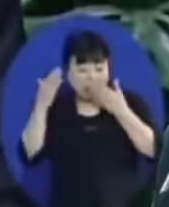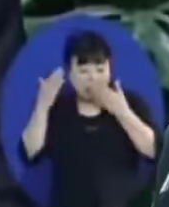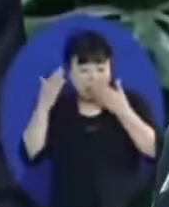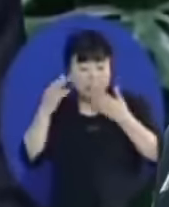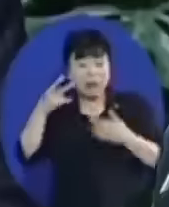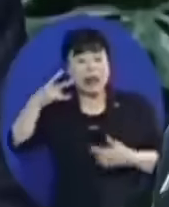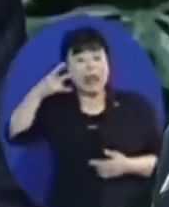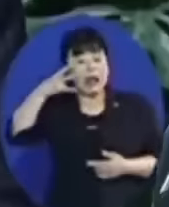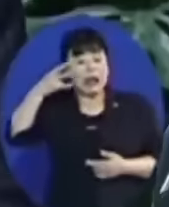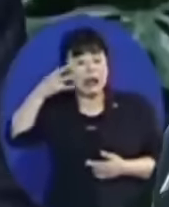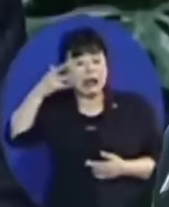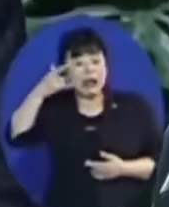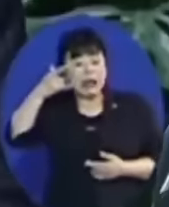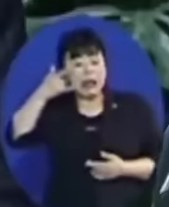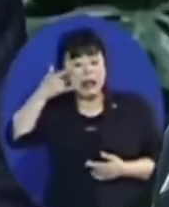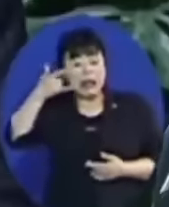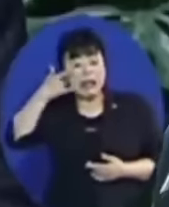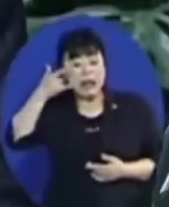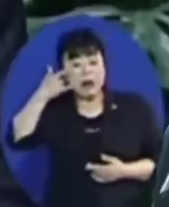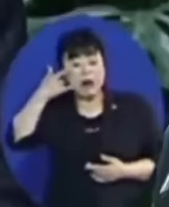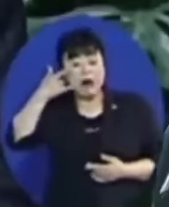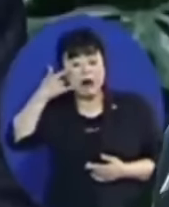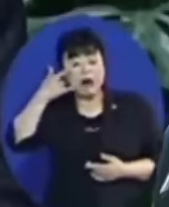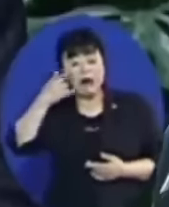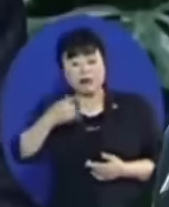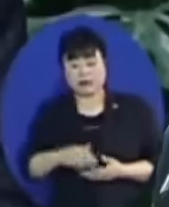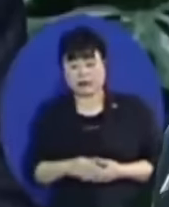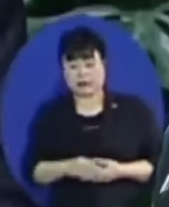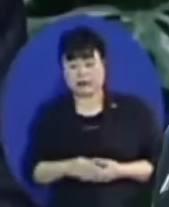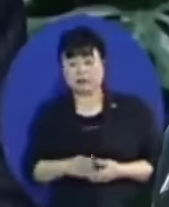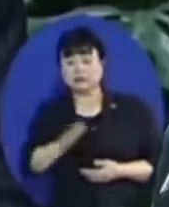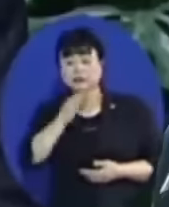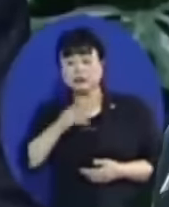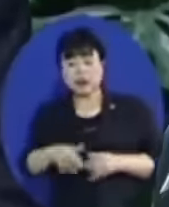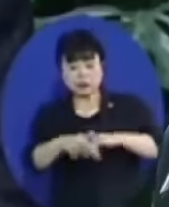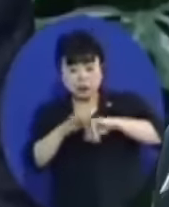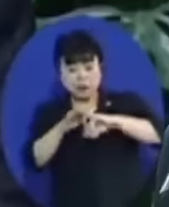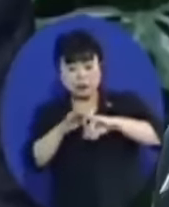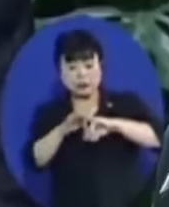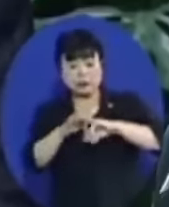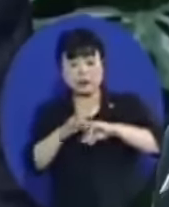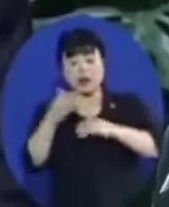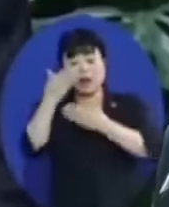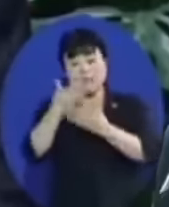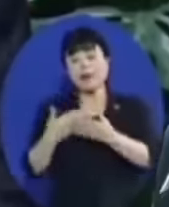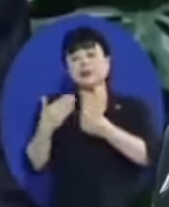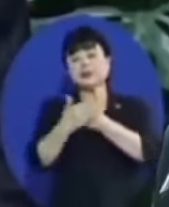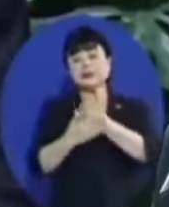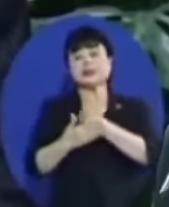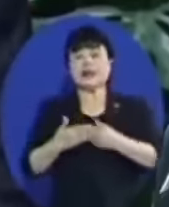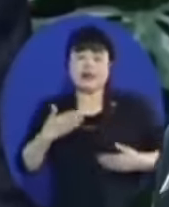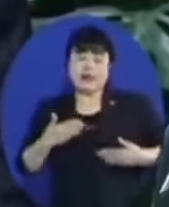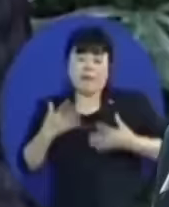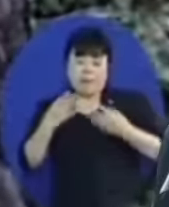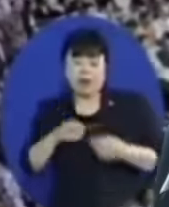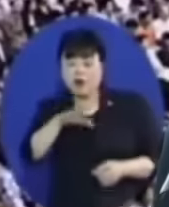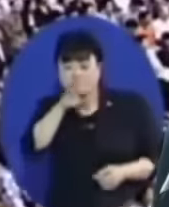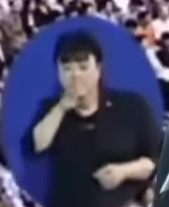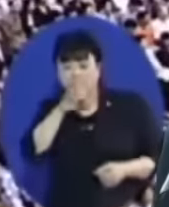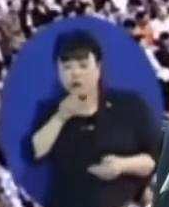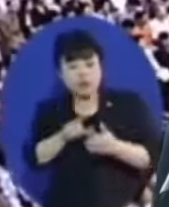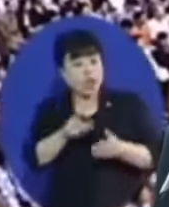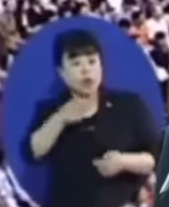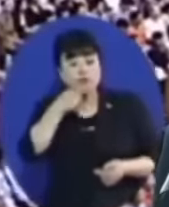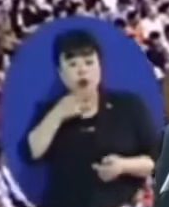못하는 시각장애인, 삼각장애인인데 그 헬렌 켈러가 말하기를 받은 은혜를 헤아리기도 바쁜데 원망할 시간이 없다고